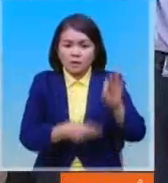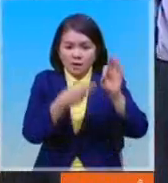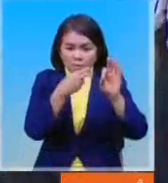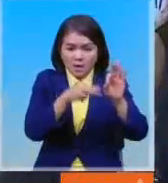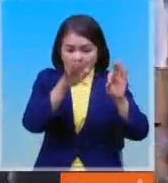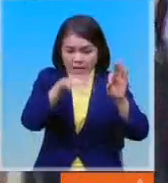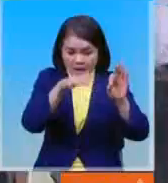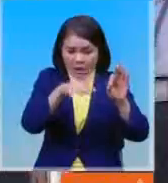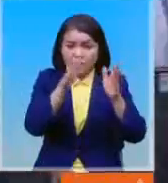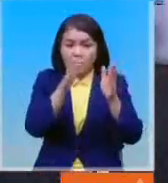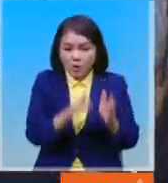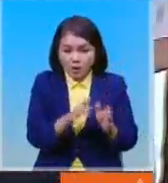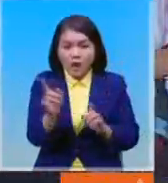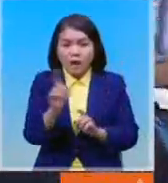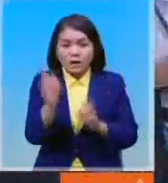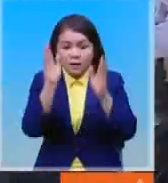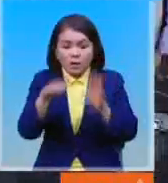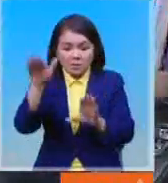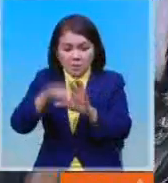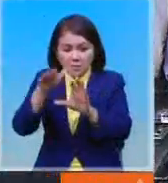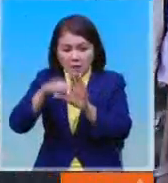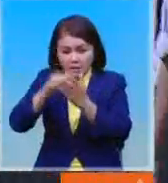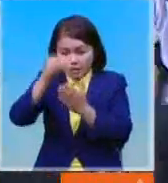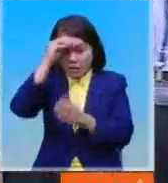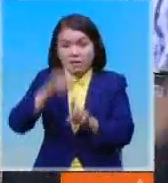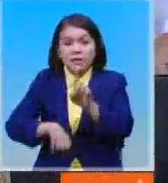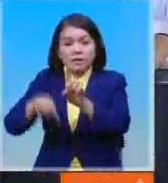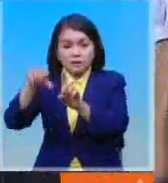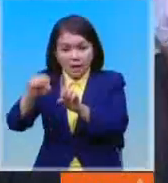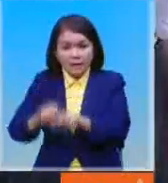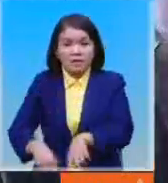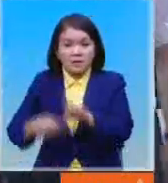95,124 ที่นั่งโดยมีจำนวนผู้สมัครทั้งสิ้น